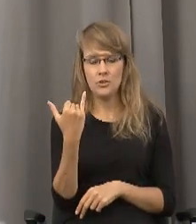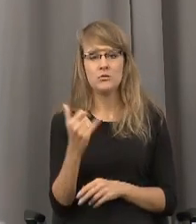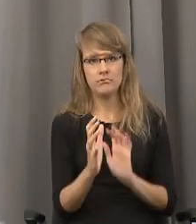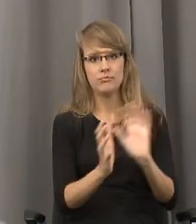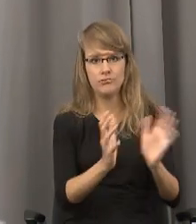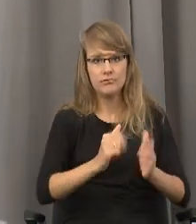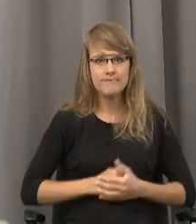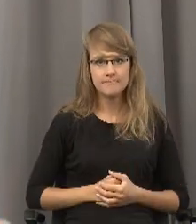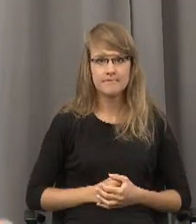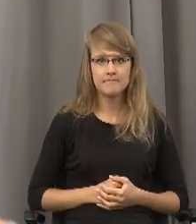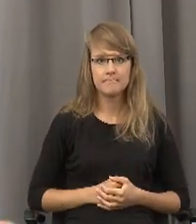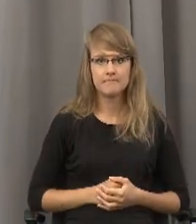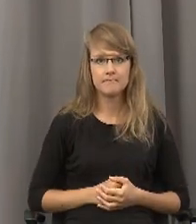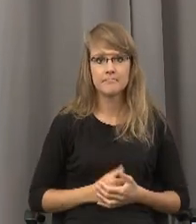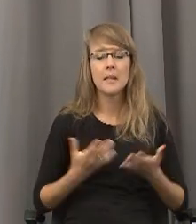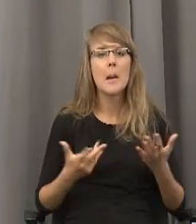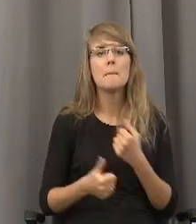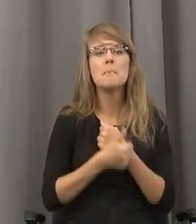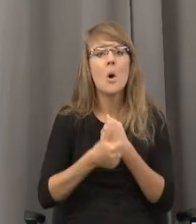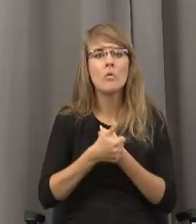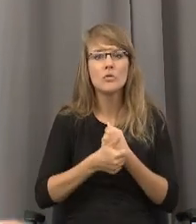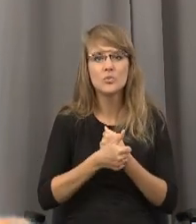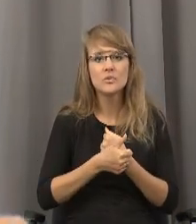Wynika to z tego, że